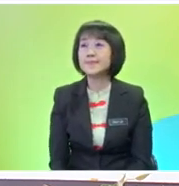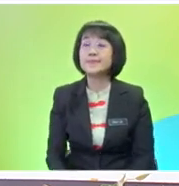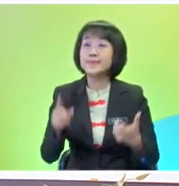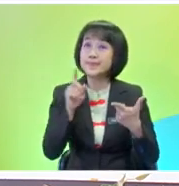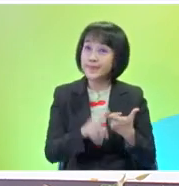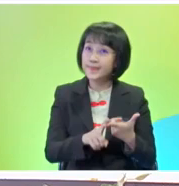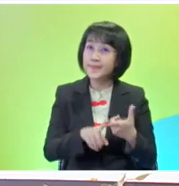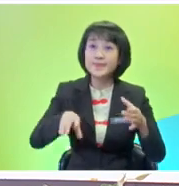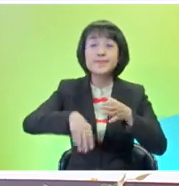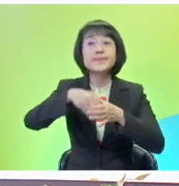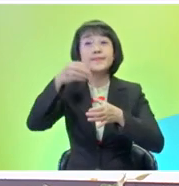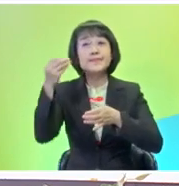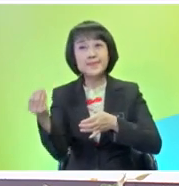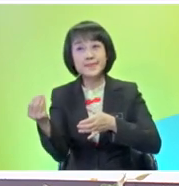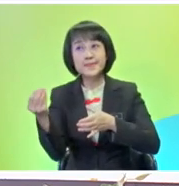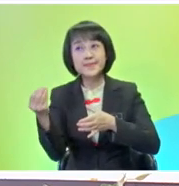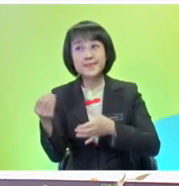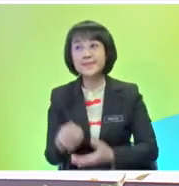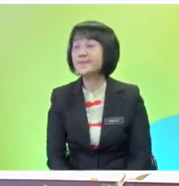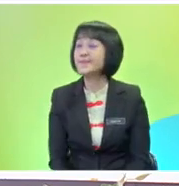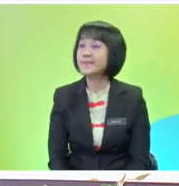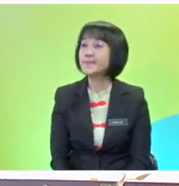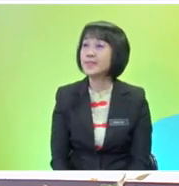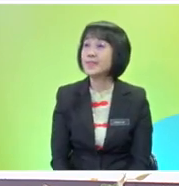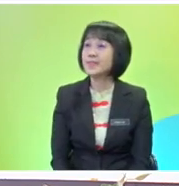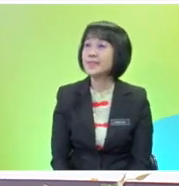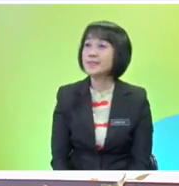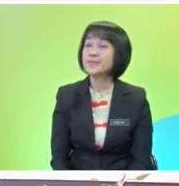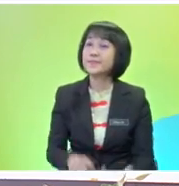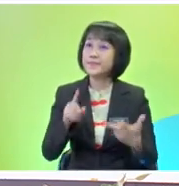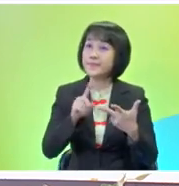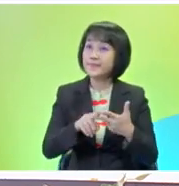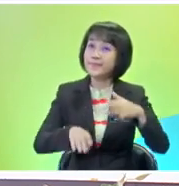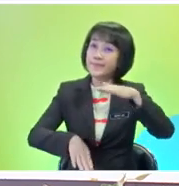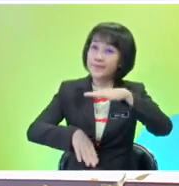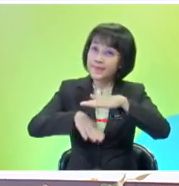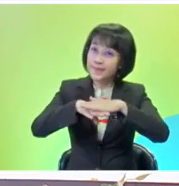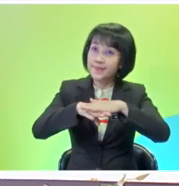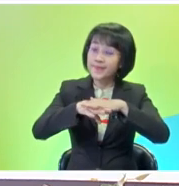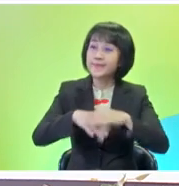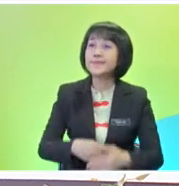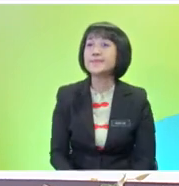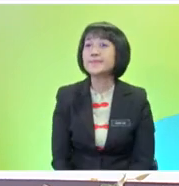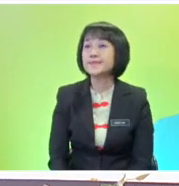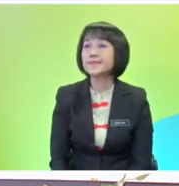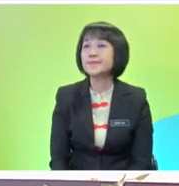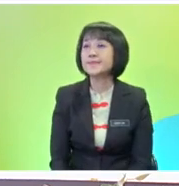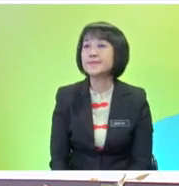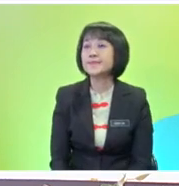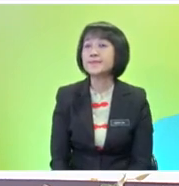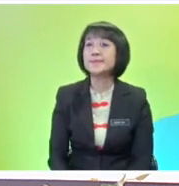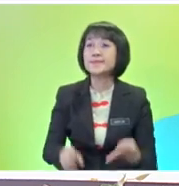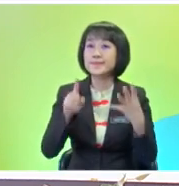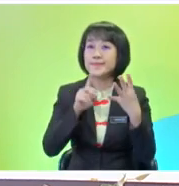kedua di luar okey yang ketiga di bawah okey yang